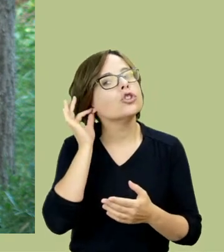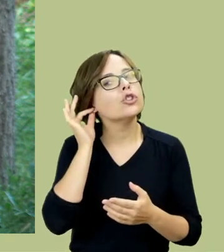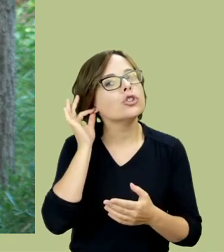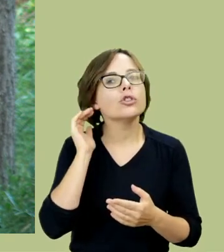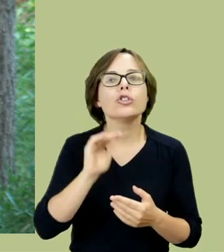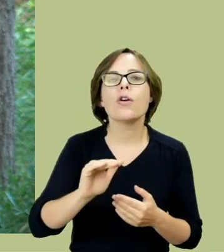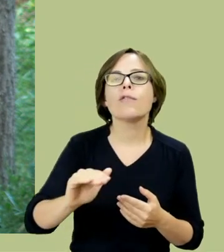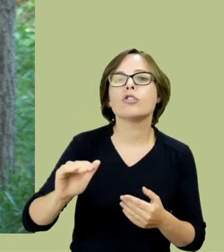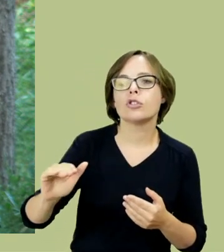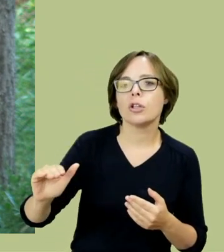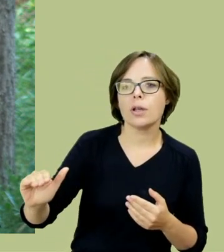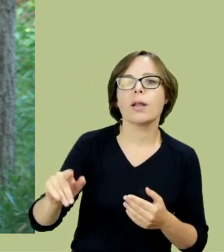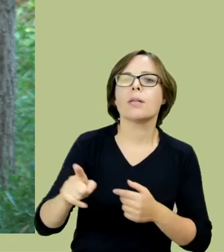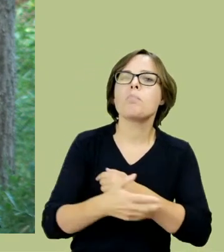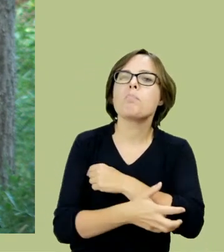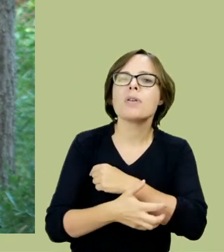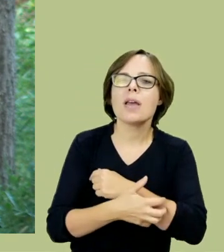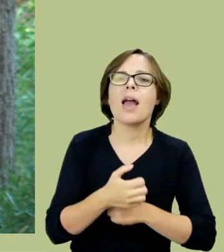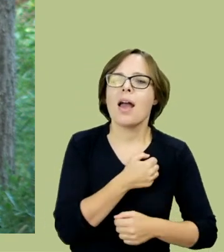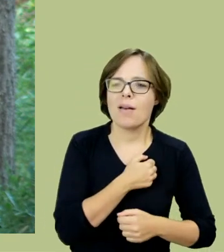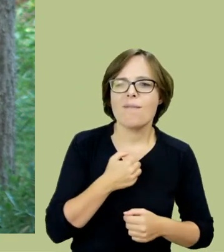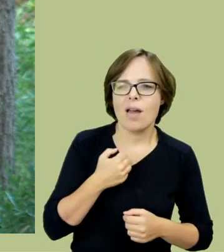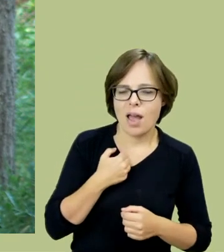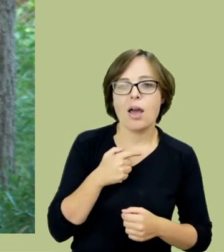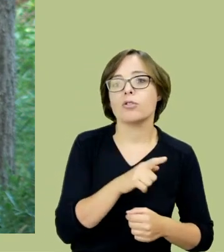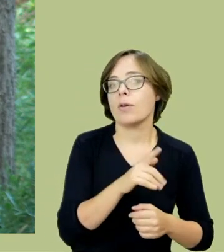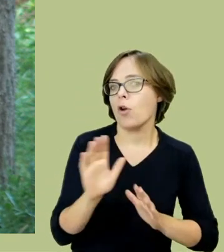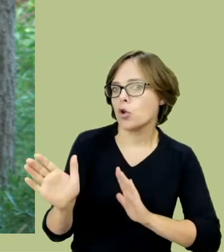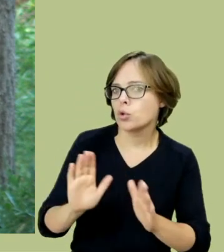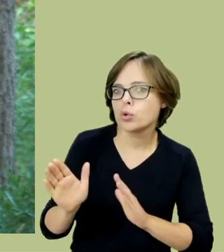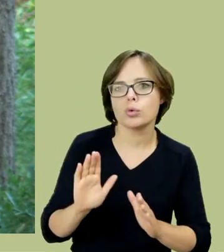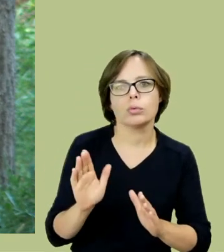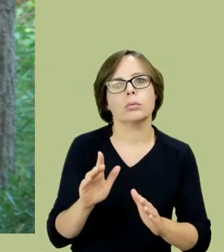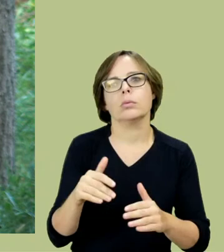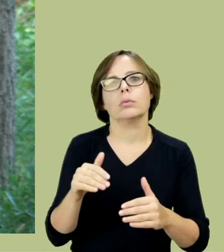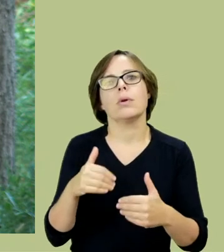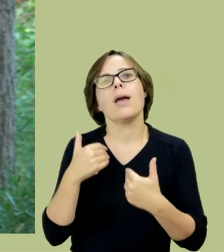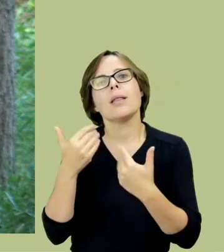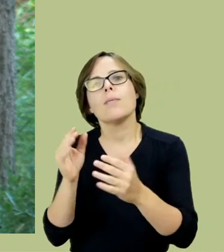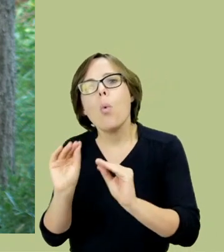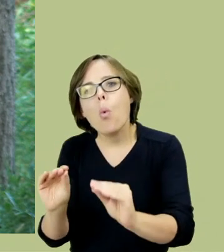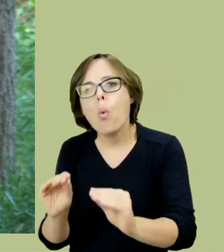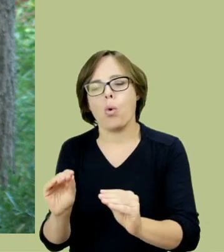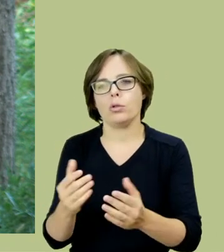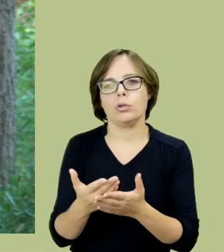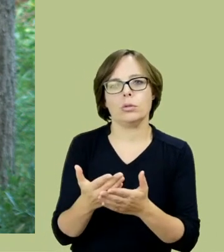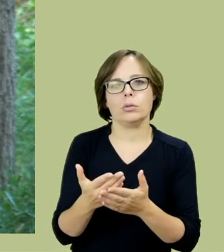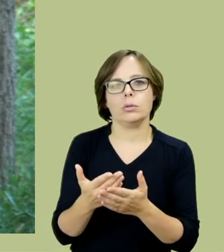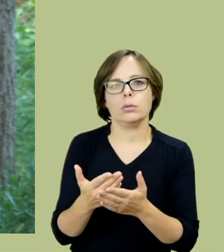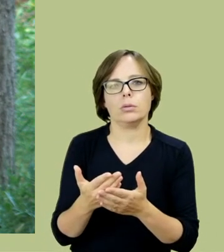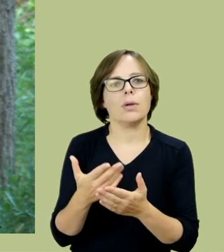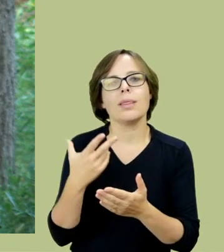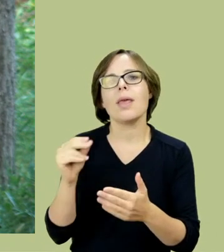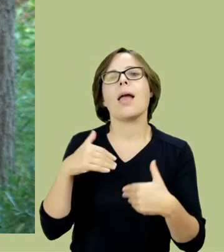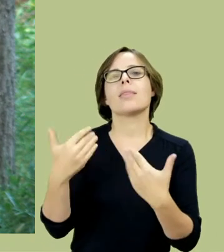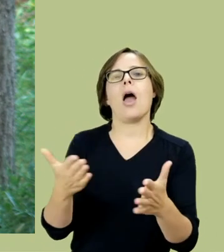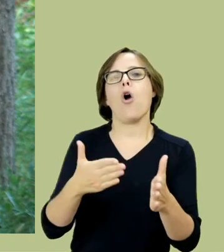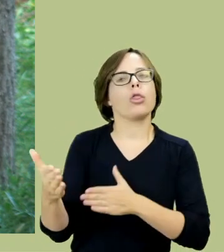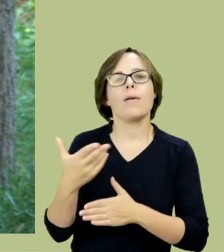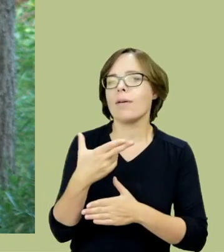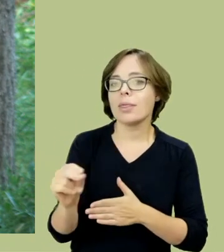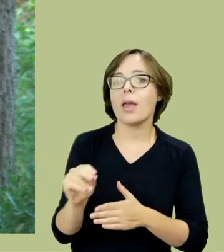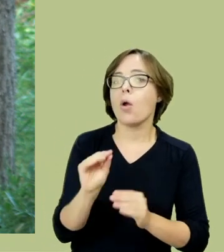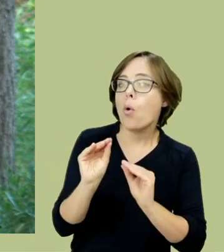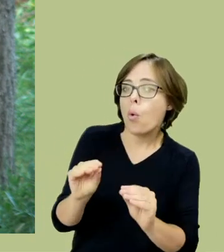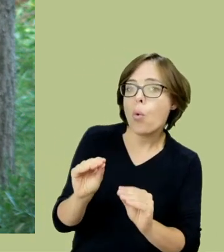dziewczętami z biedoty warszawskiej, dawały im wędkę, a nie rybę, bo stwarzała